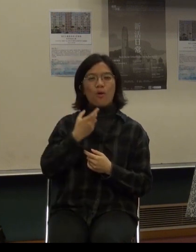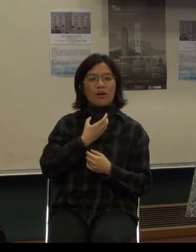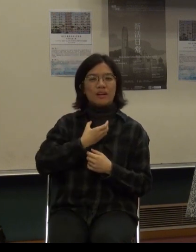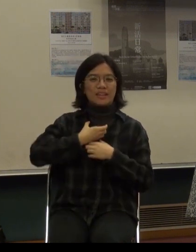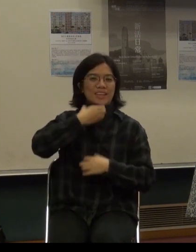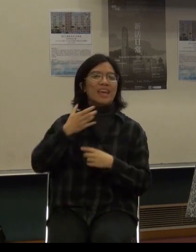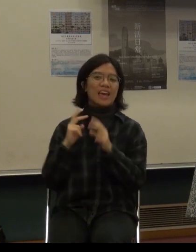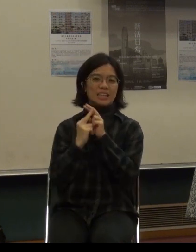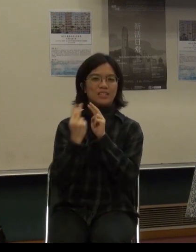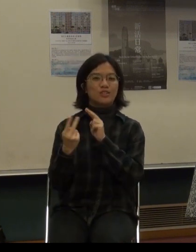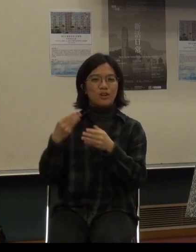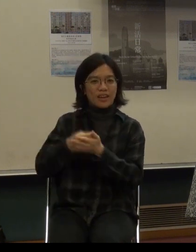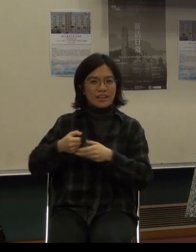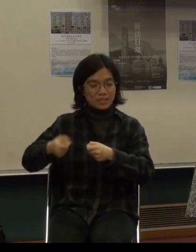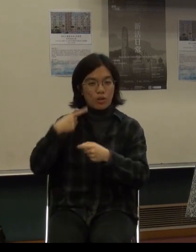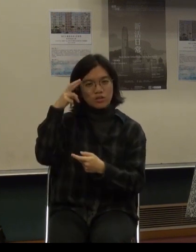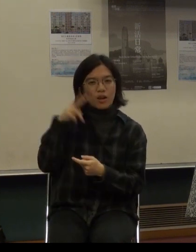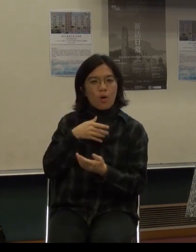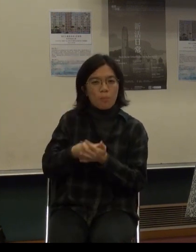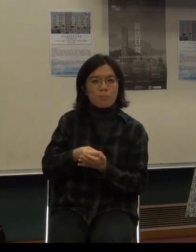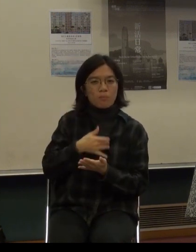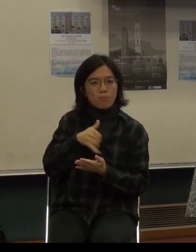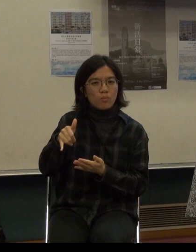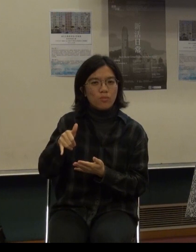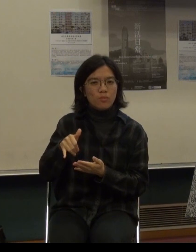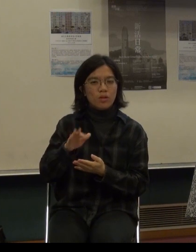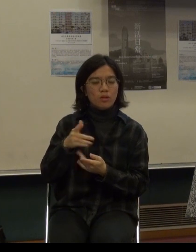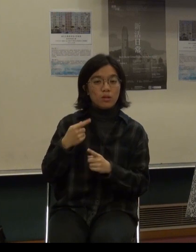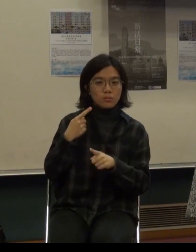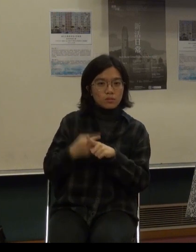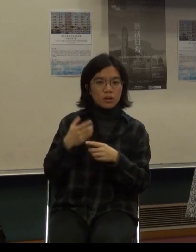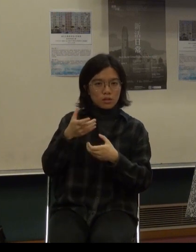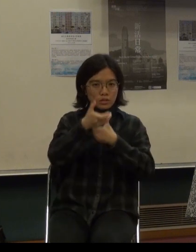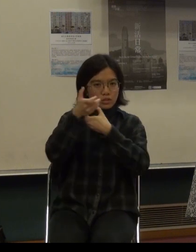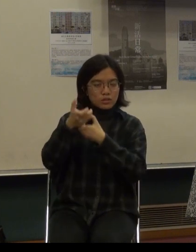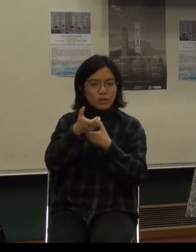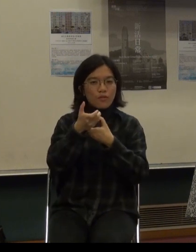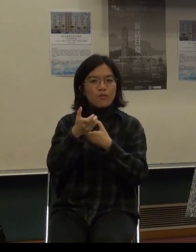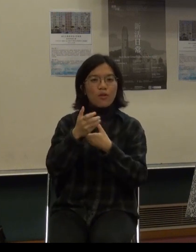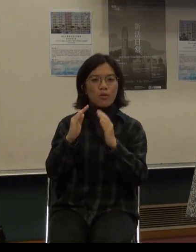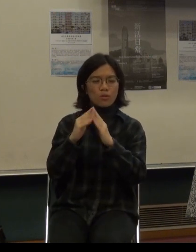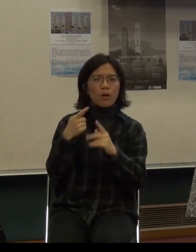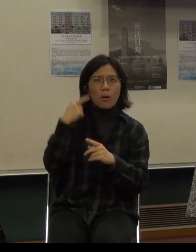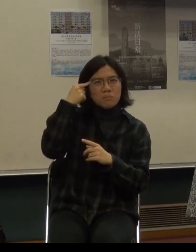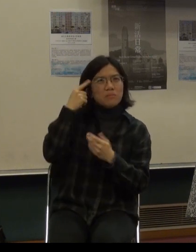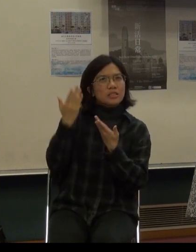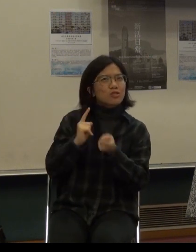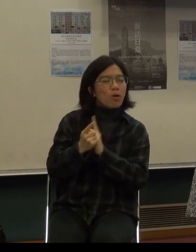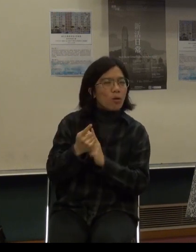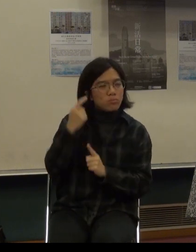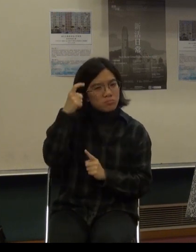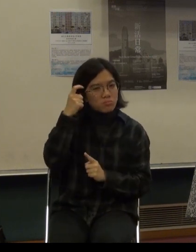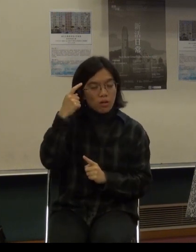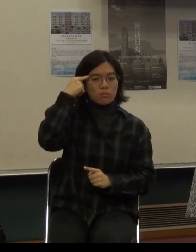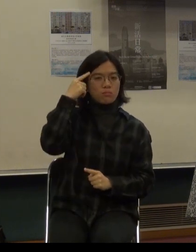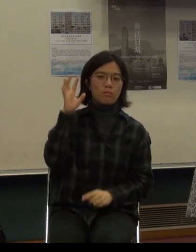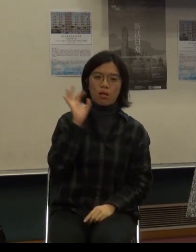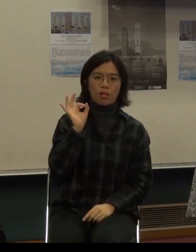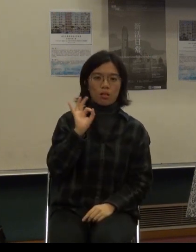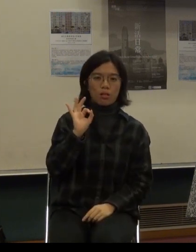冇覺得過嗰個消防局咧係一個我心目中嘅 modernist 嘅建築嚟嘅。咁頭先一聽，咦